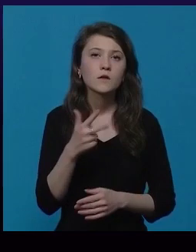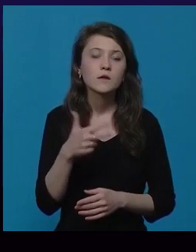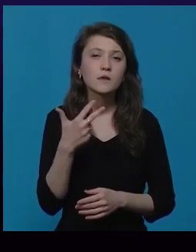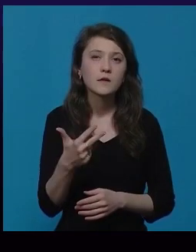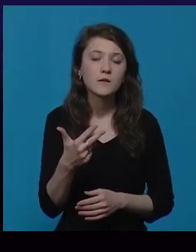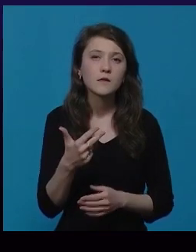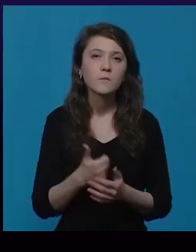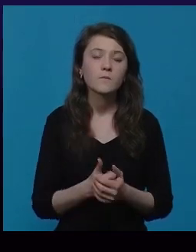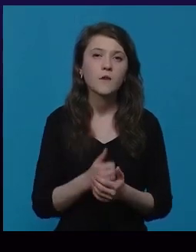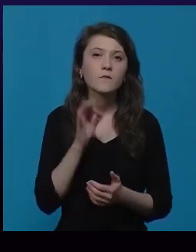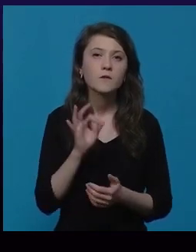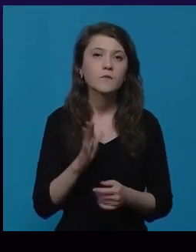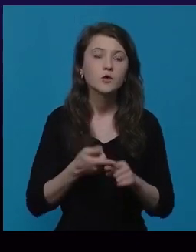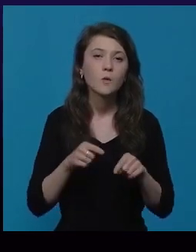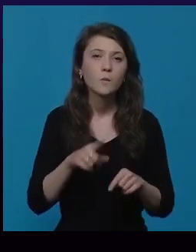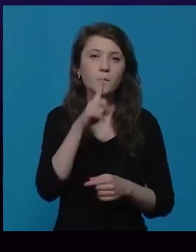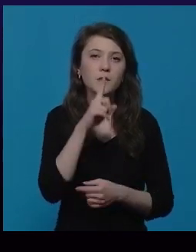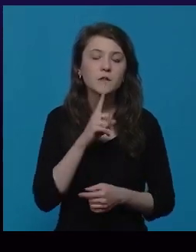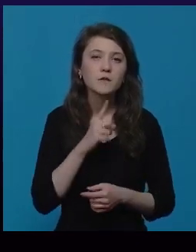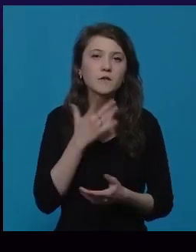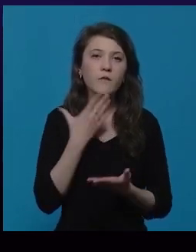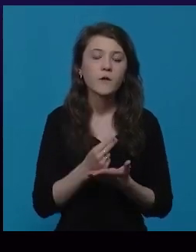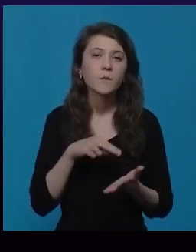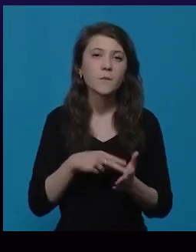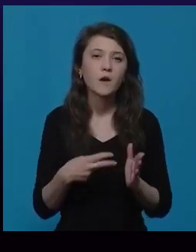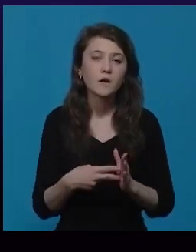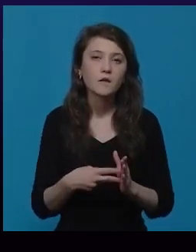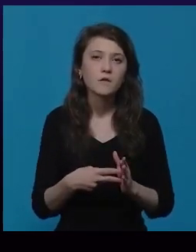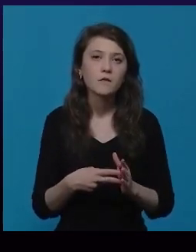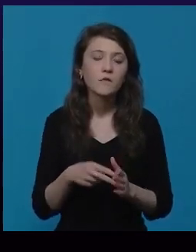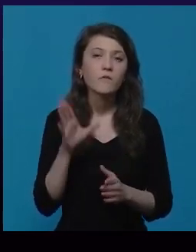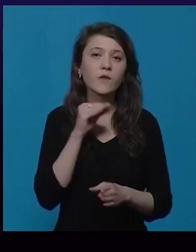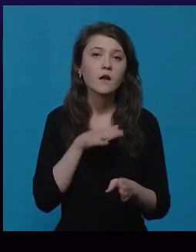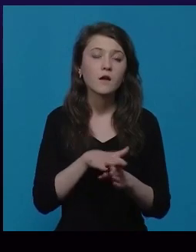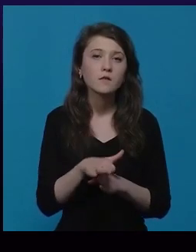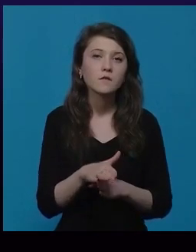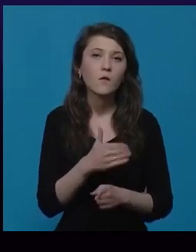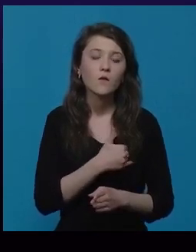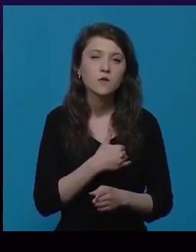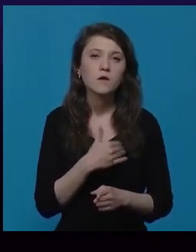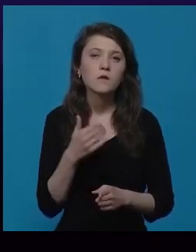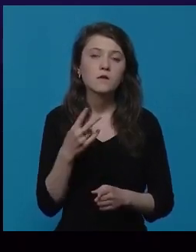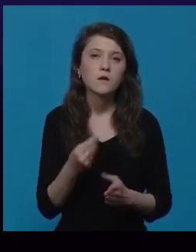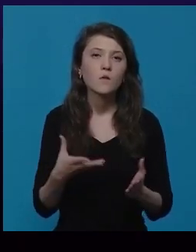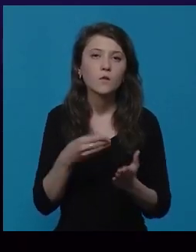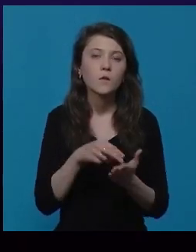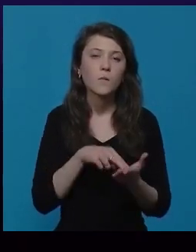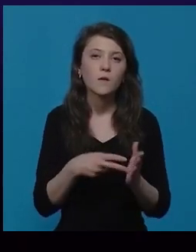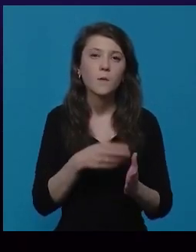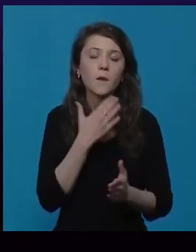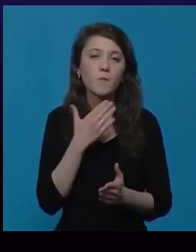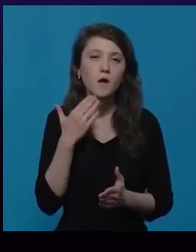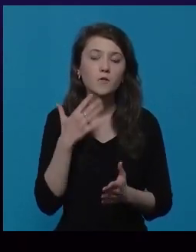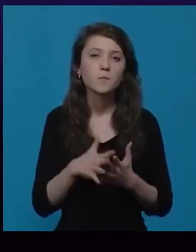103,3%. Тобто в цьому місяці ми, ну, свій план, скажімо так, клались. Хоча надходжень планували набагато більше, чесно скажемо, тому